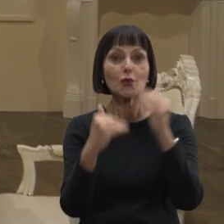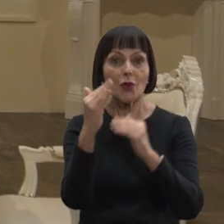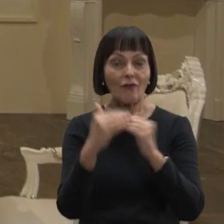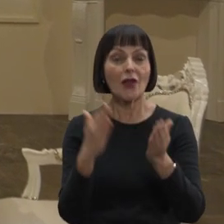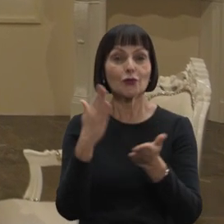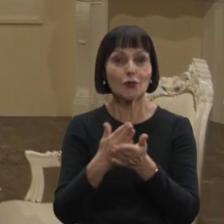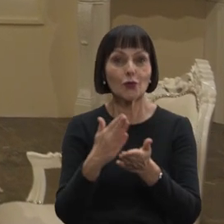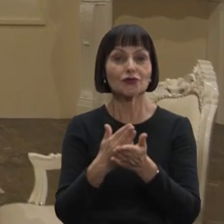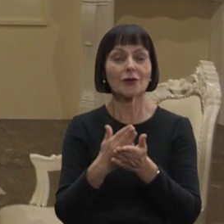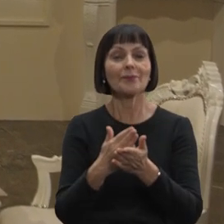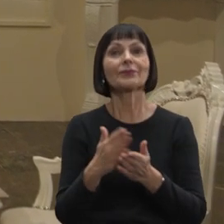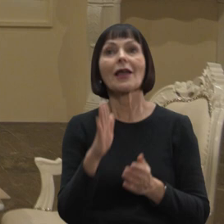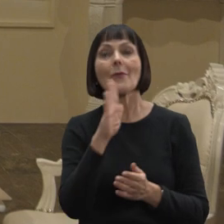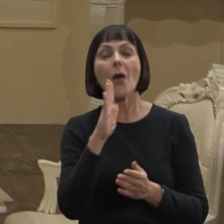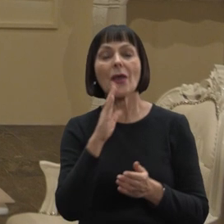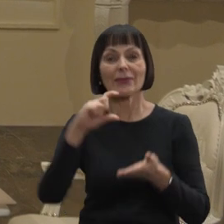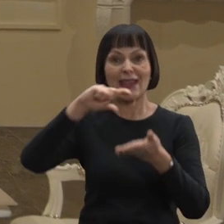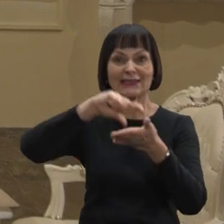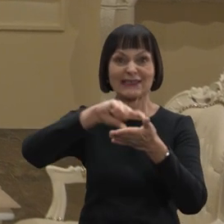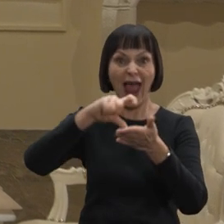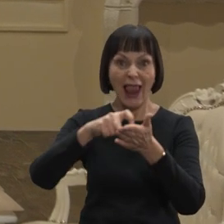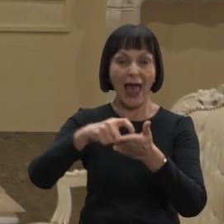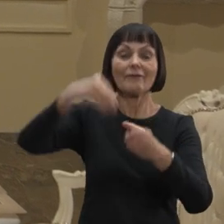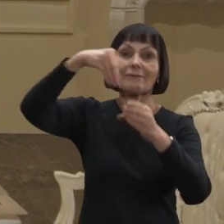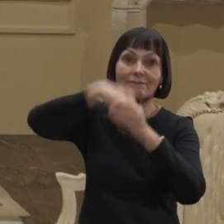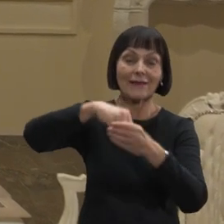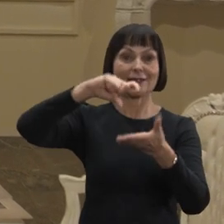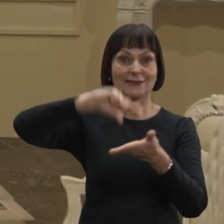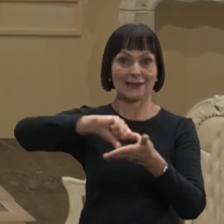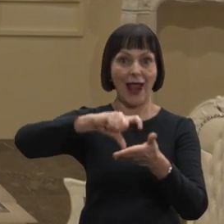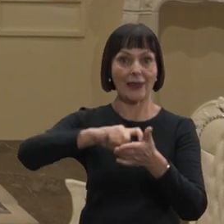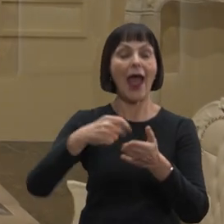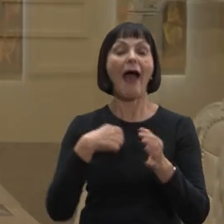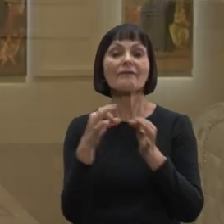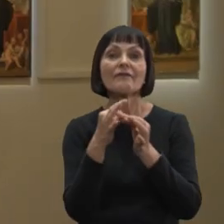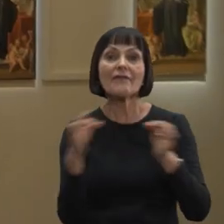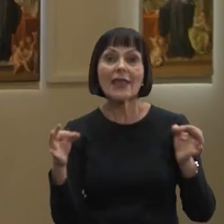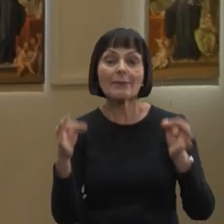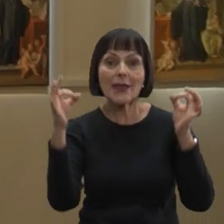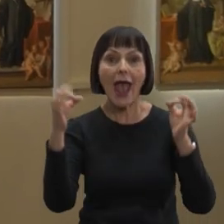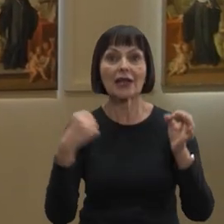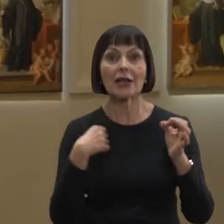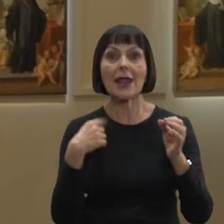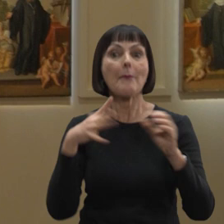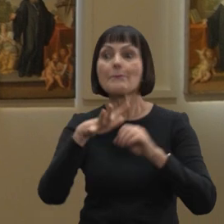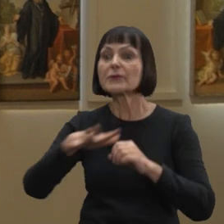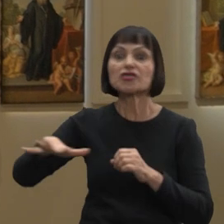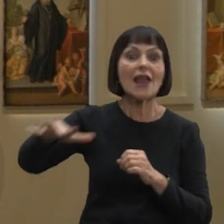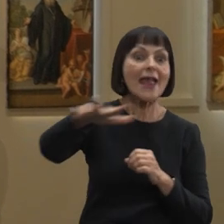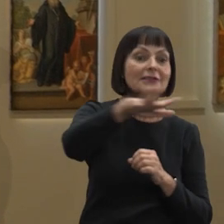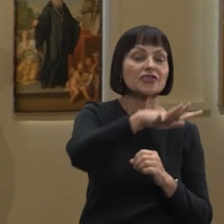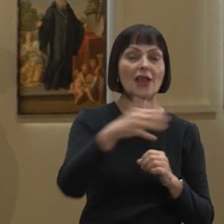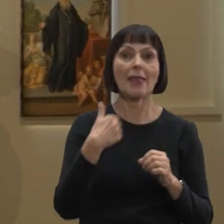zbudowaliśmy tutaj rodzaj sali w sali, która swoimi wymiarami, która swoimi stosunkami